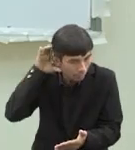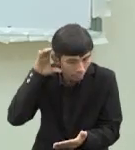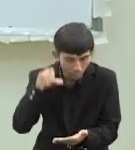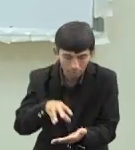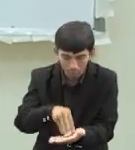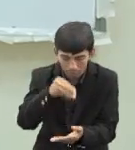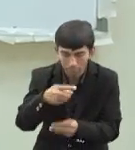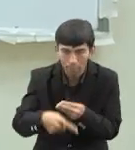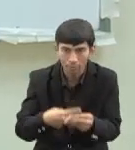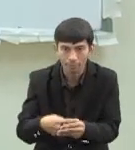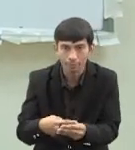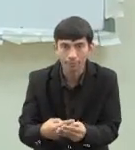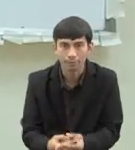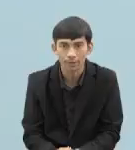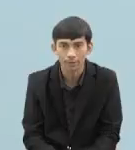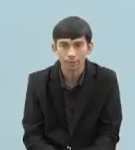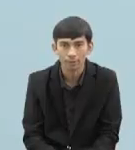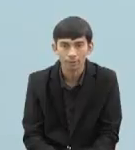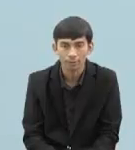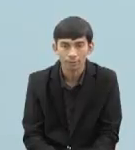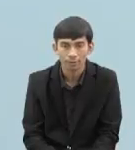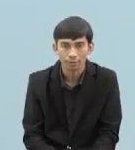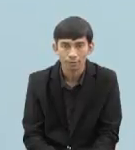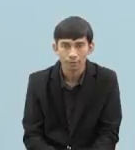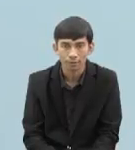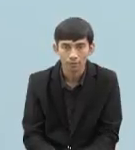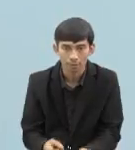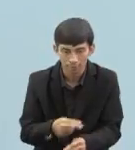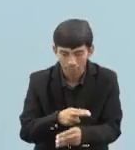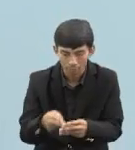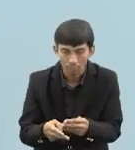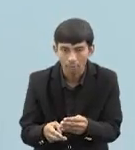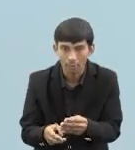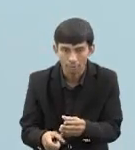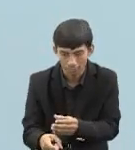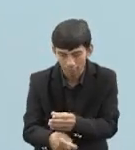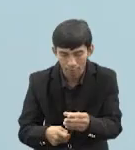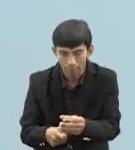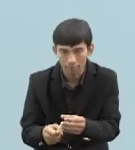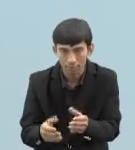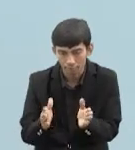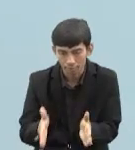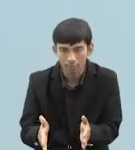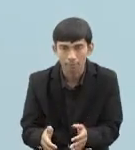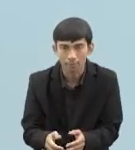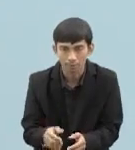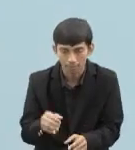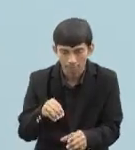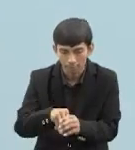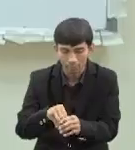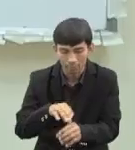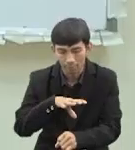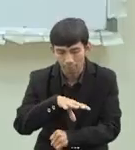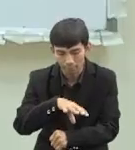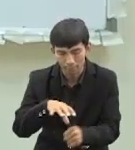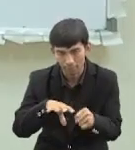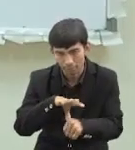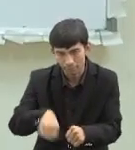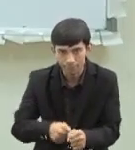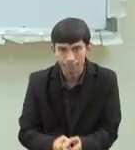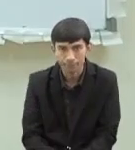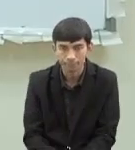pì chà phó cạ sĩ cam nữ cam bùi chìa chà